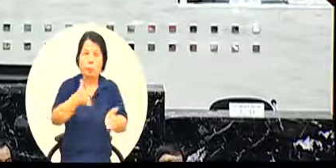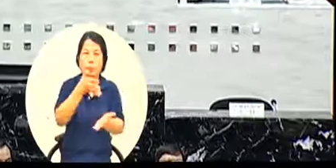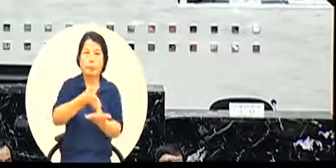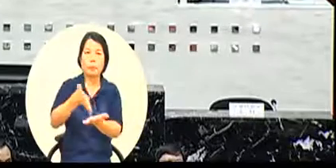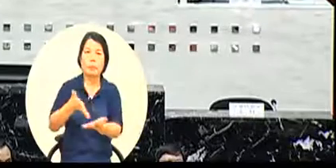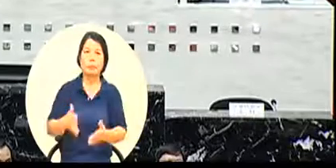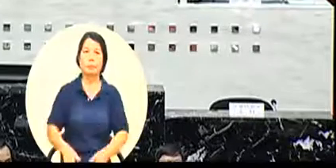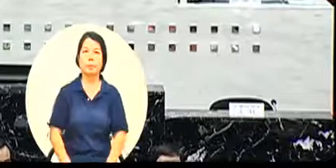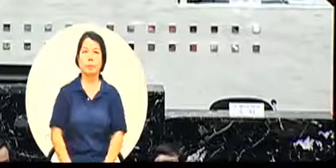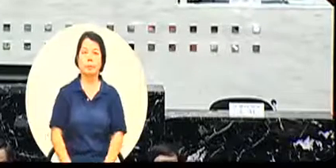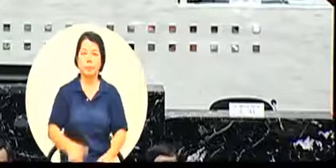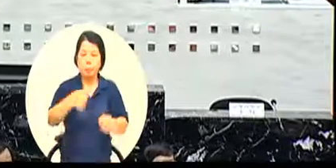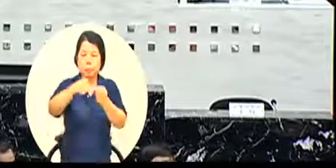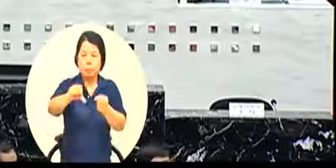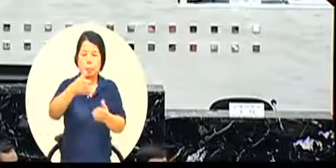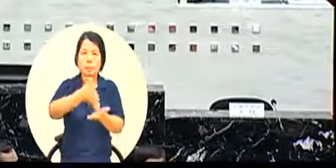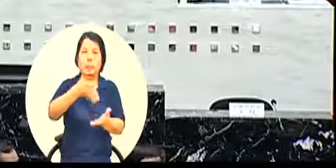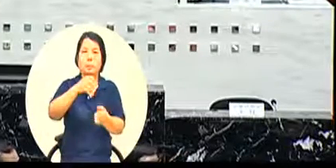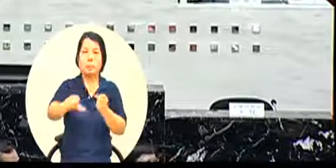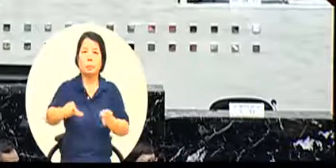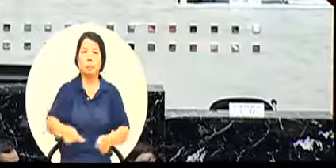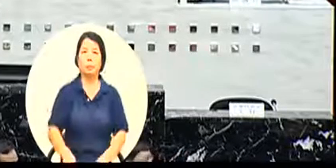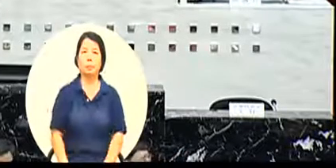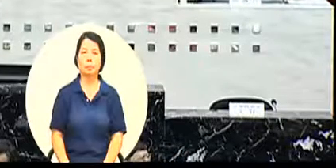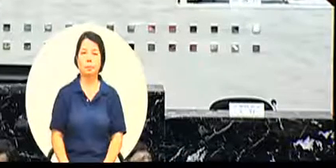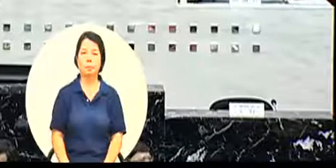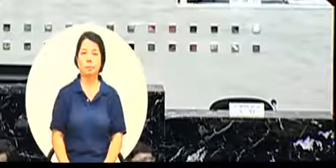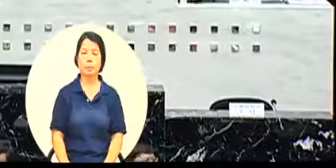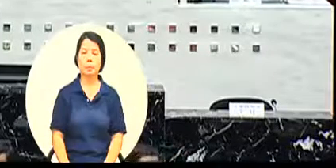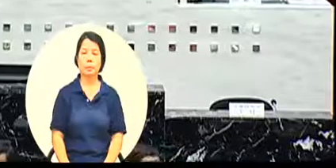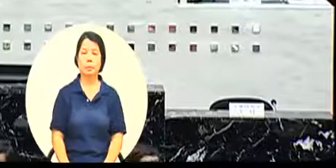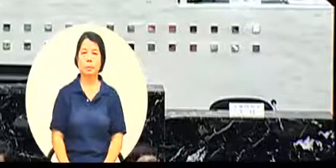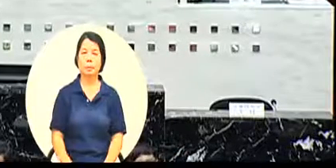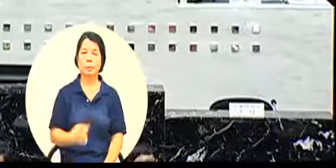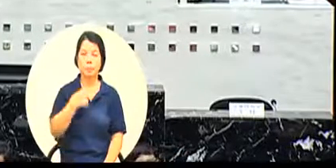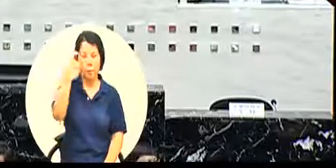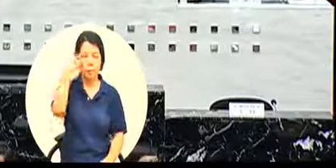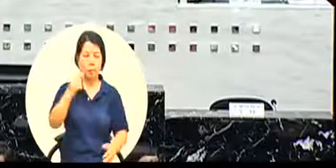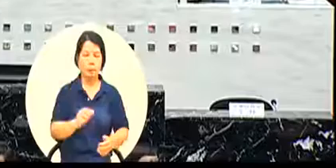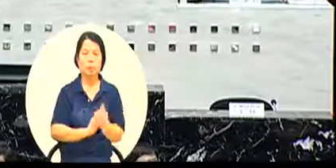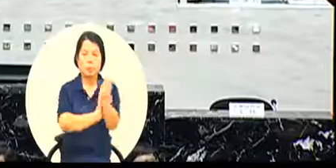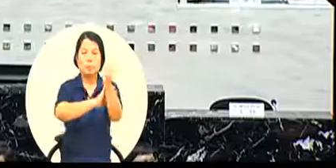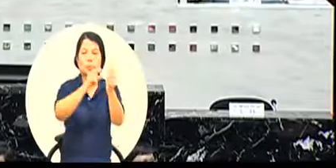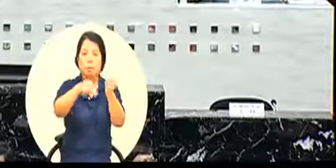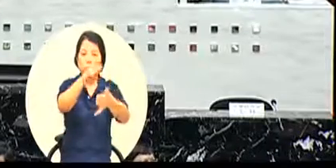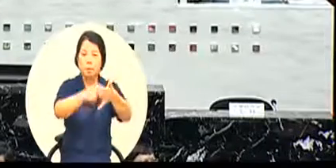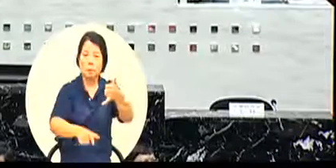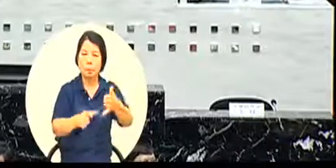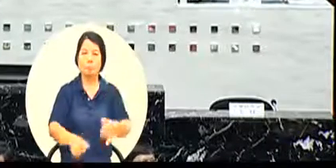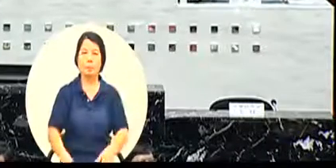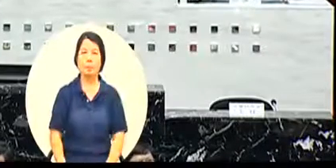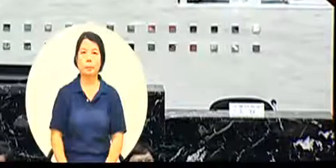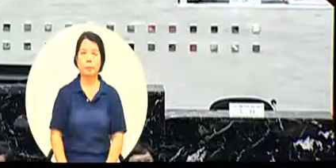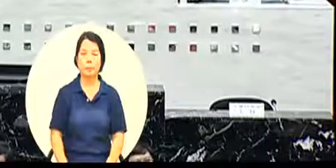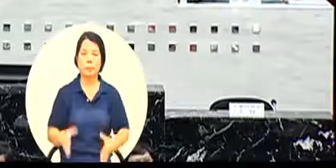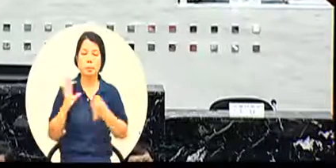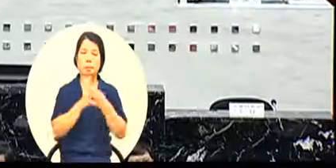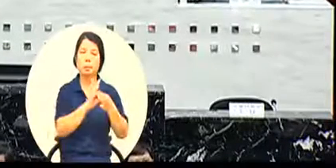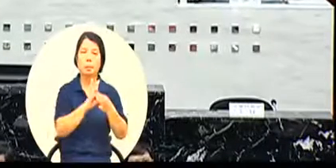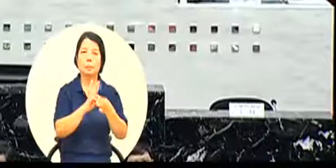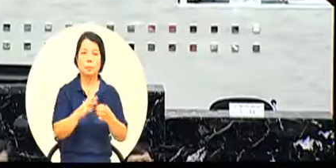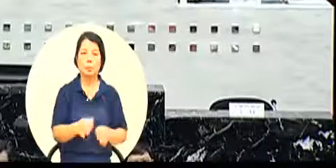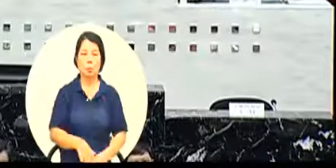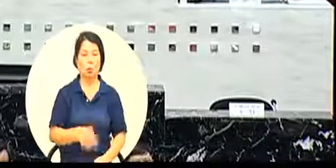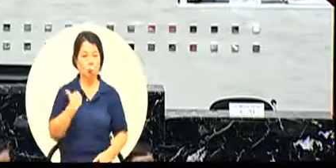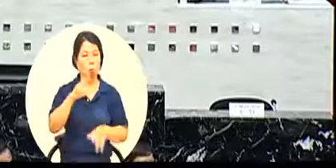好，5分钟。 谢谢。我想我们也支持这个案吼。那因为坦